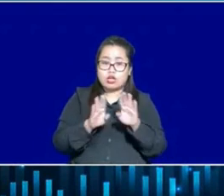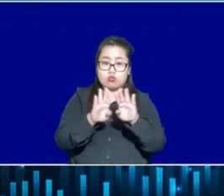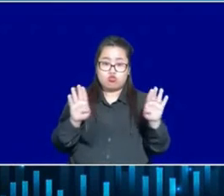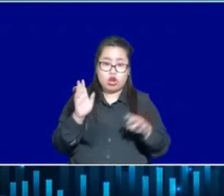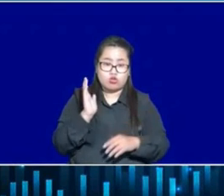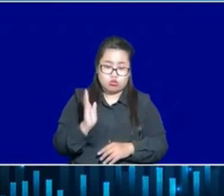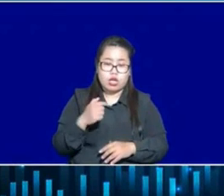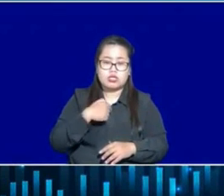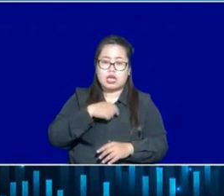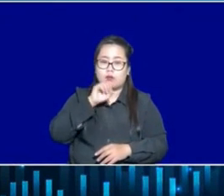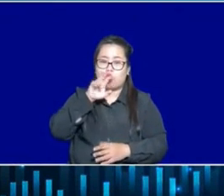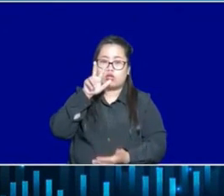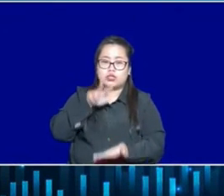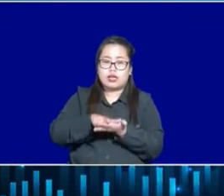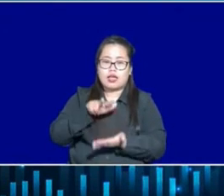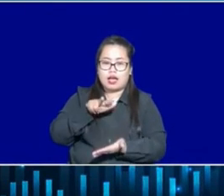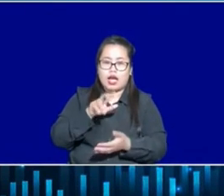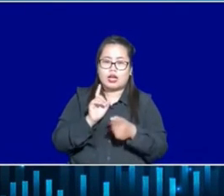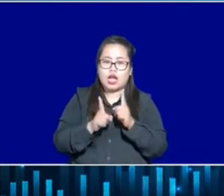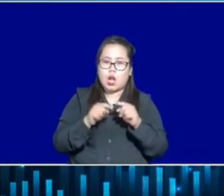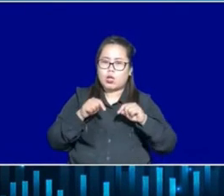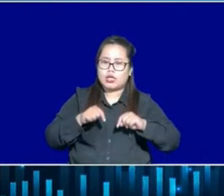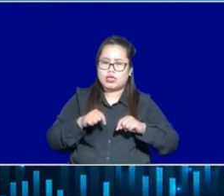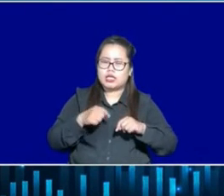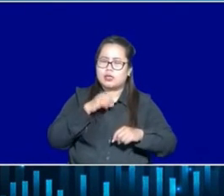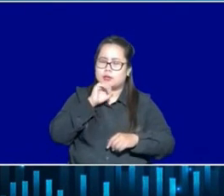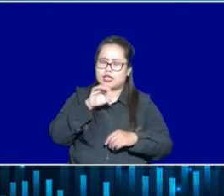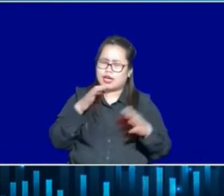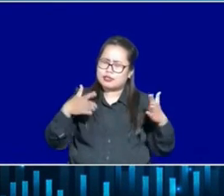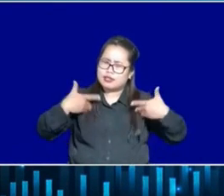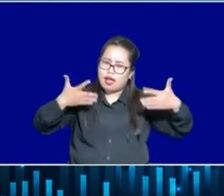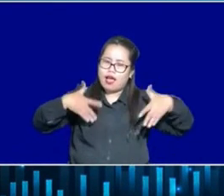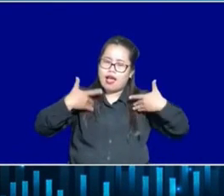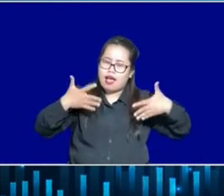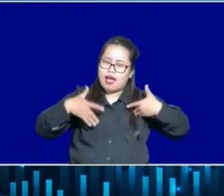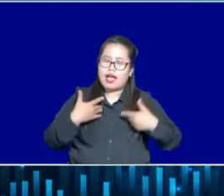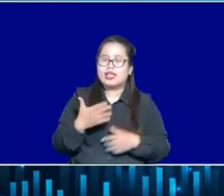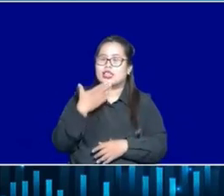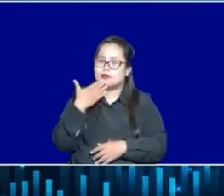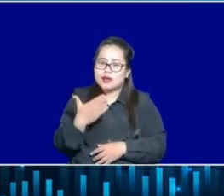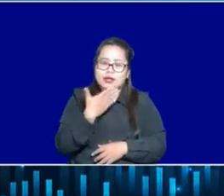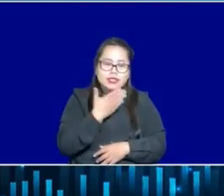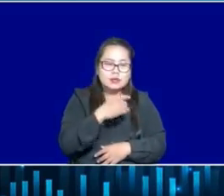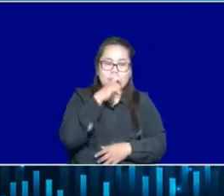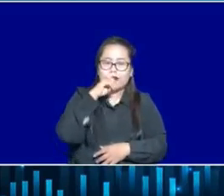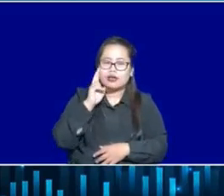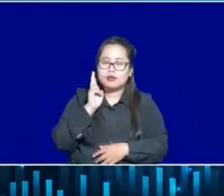saya menyatakan saya senang sekali dan terima kasih atas kehadiran Ibu Bapak